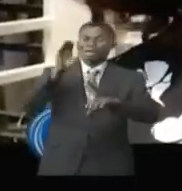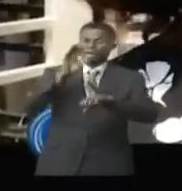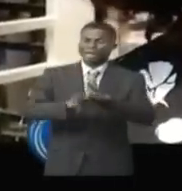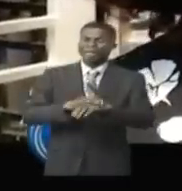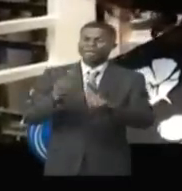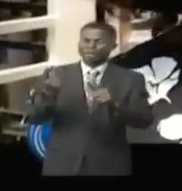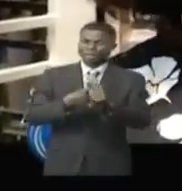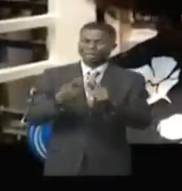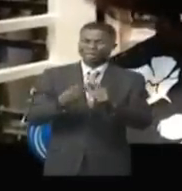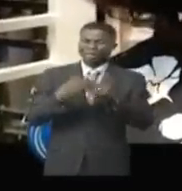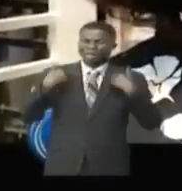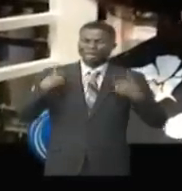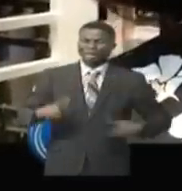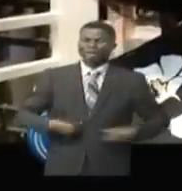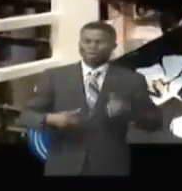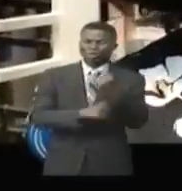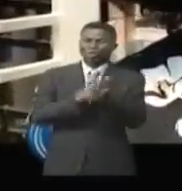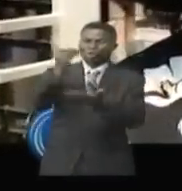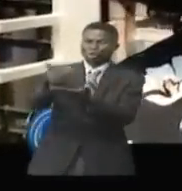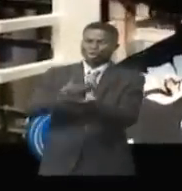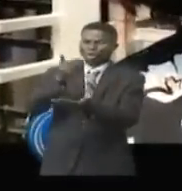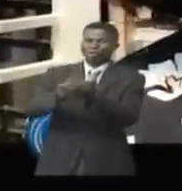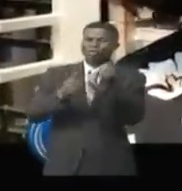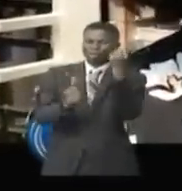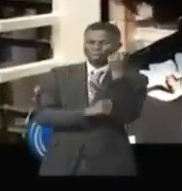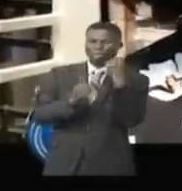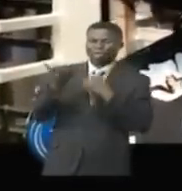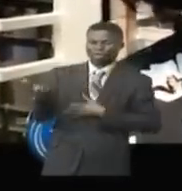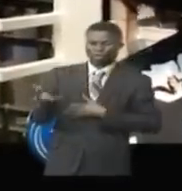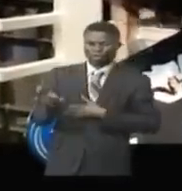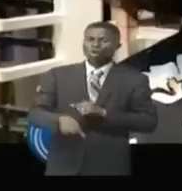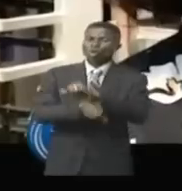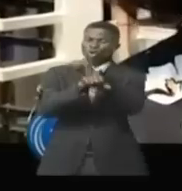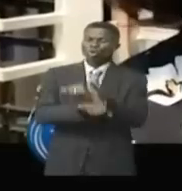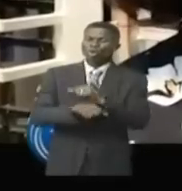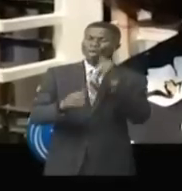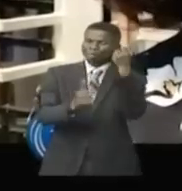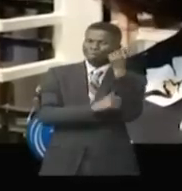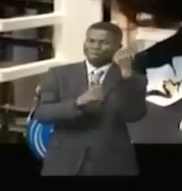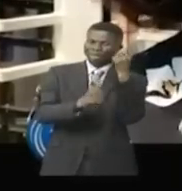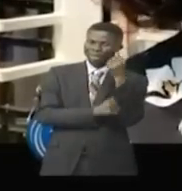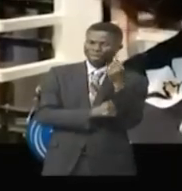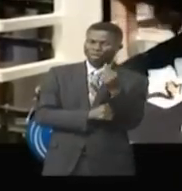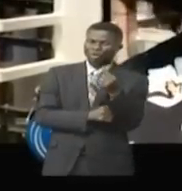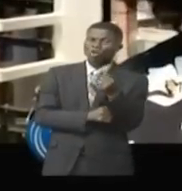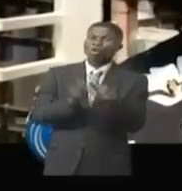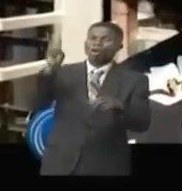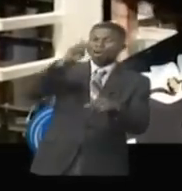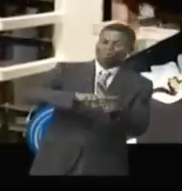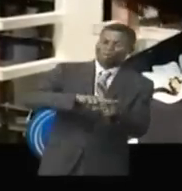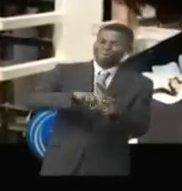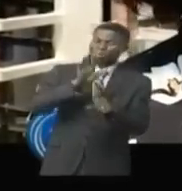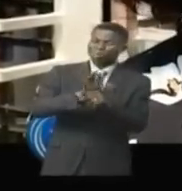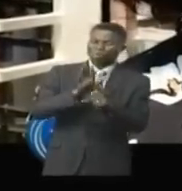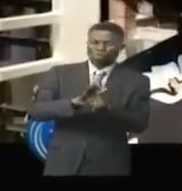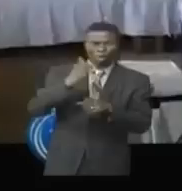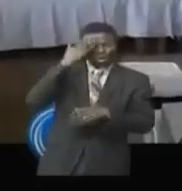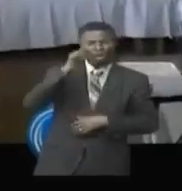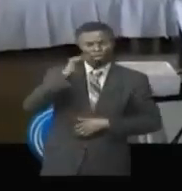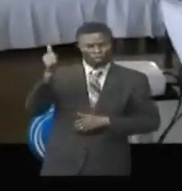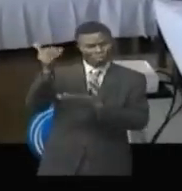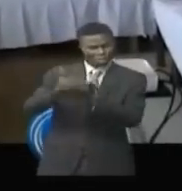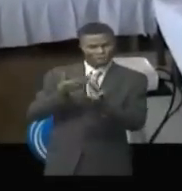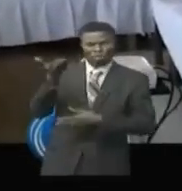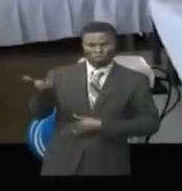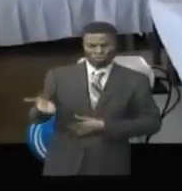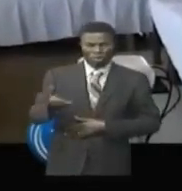à l'exploitation de la personne. Et souvent, les personnes qui sont victimes ne connaissent pas qu'elles sont victimes. C'est